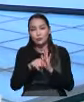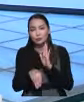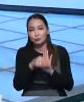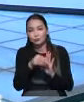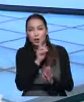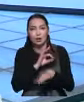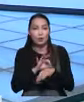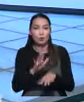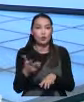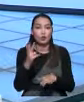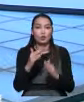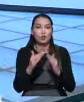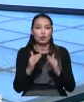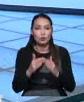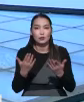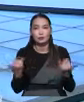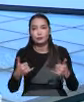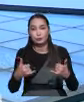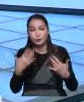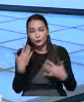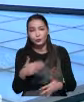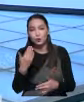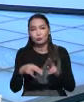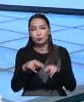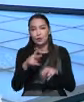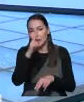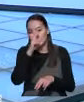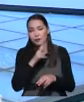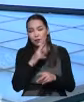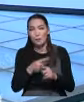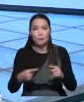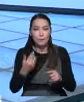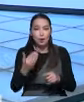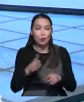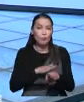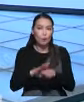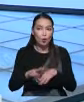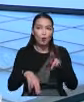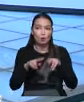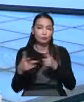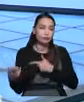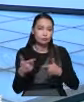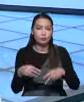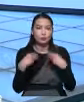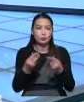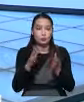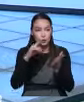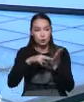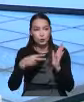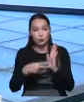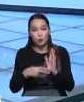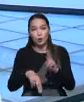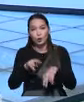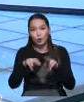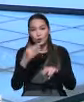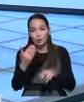3 үйдің іргетасы қаланды. Құрылысшылар алдағы 2,5 айда үйлерді толық пайдалануға береміз деп жоспарлап отыр. Құрылыс барысы